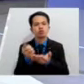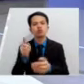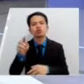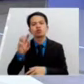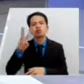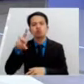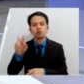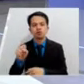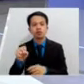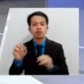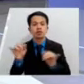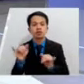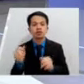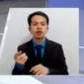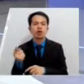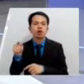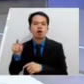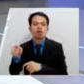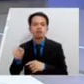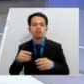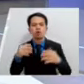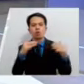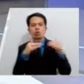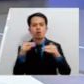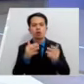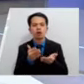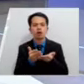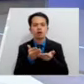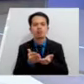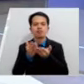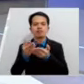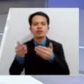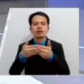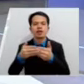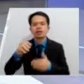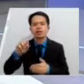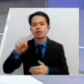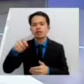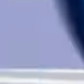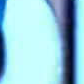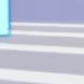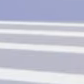rin ang isang warship ng Amerika malapit sa Spratlys. Saksi, si Rafi Tima.